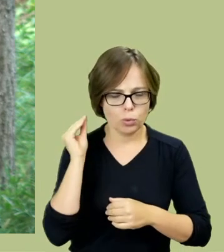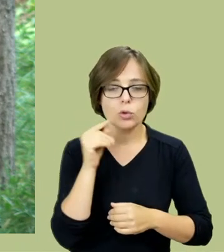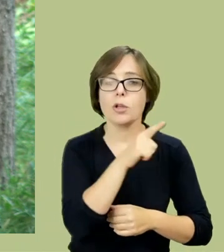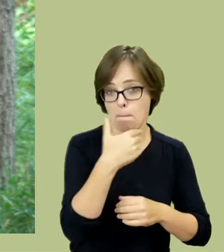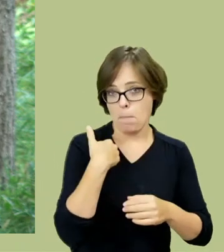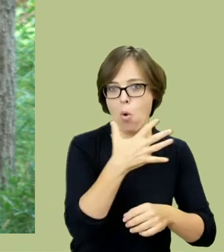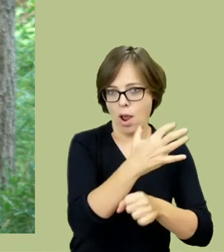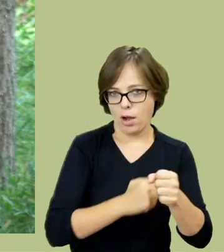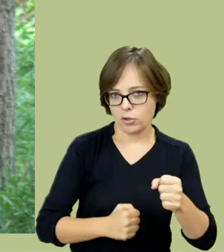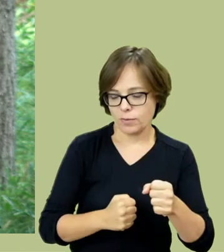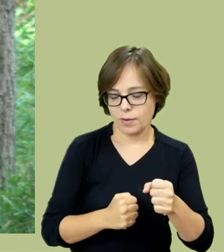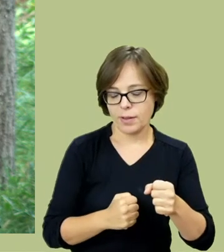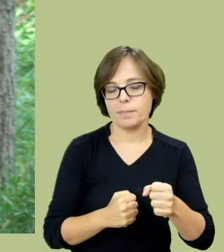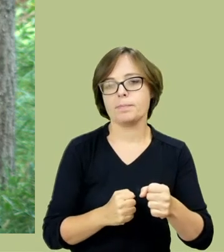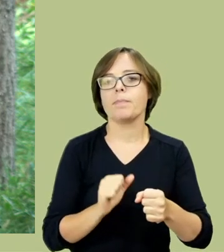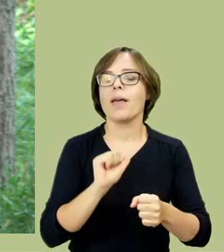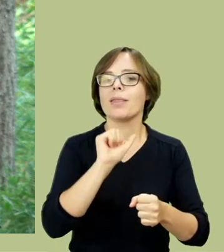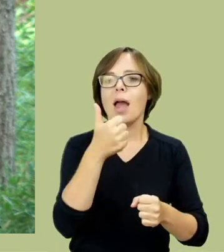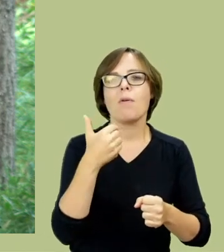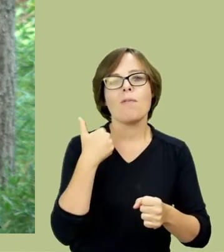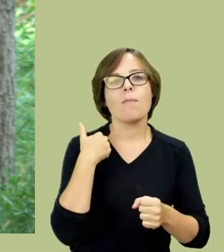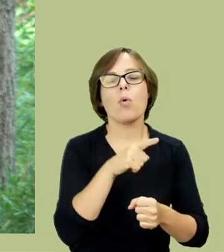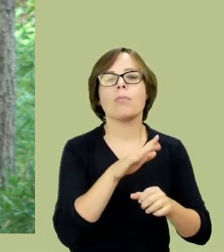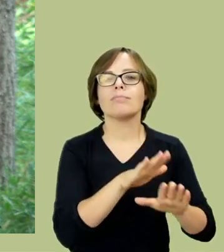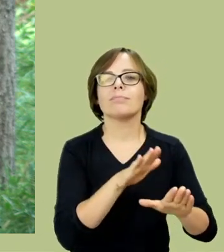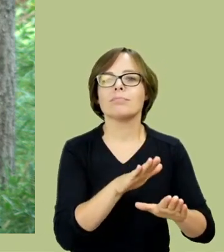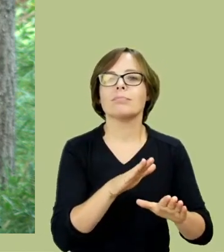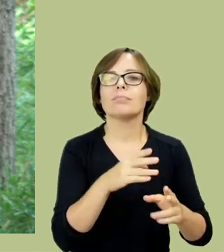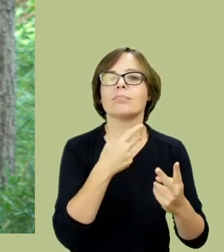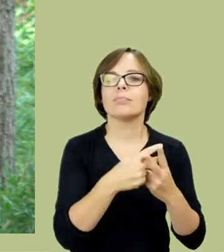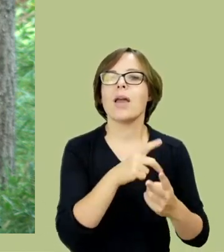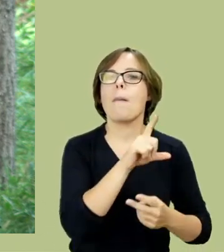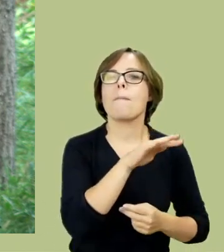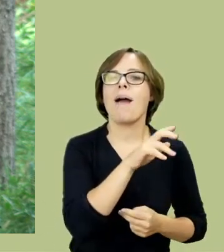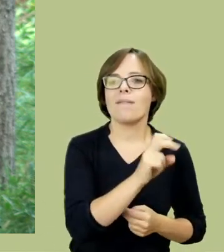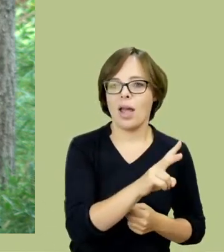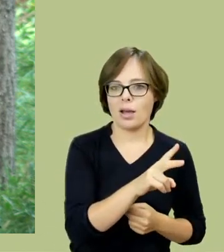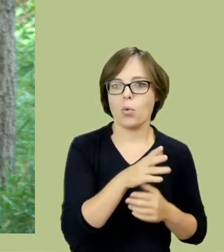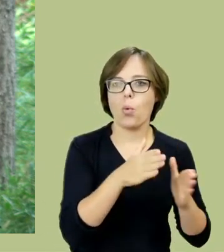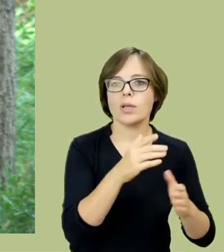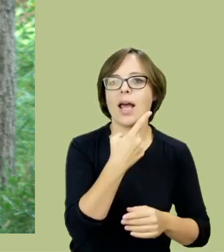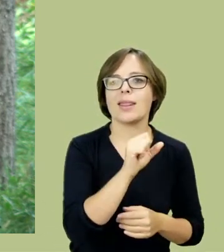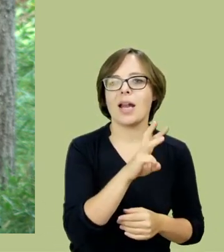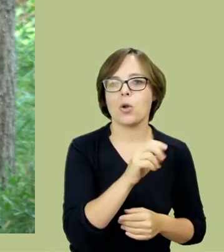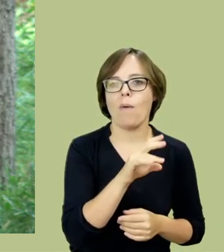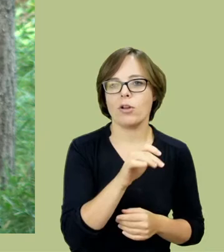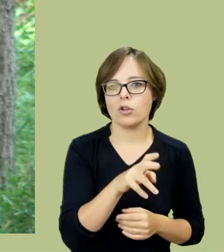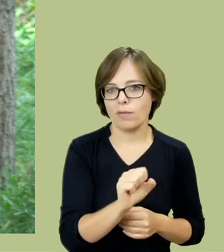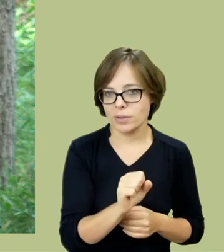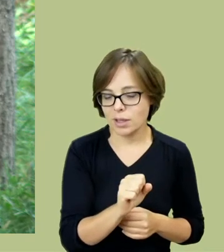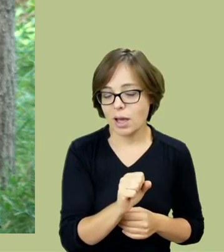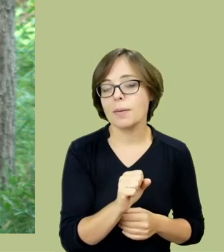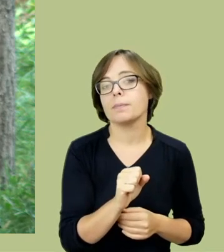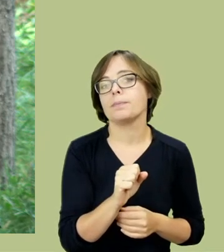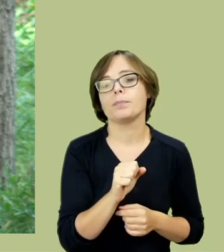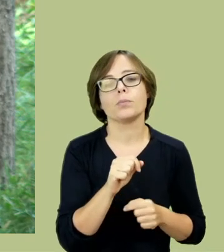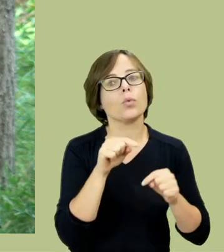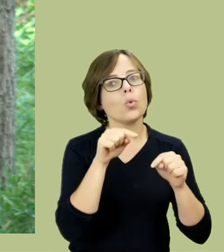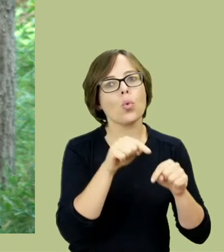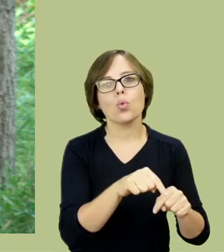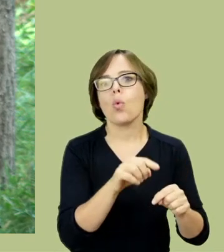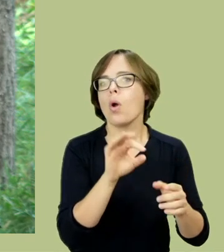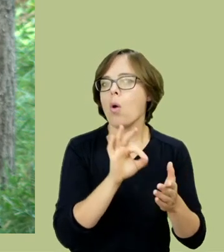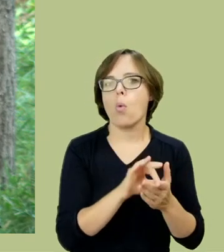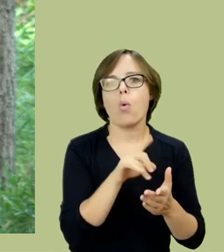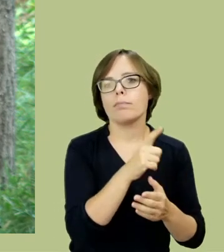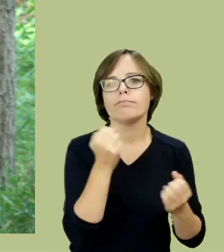Najpierw osadzona na Daniłowiczowskiej w Pawiaku w Warszawie. Tu zresztą przeżyła ogromnie przykry incydent,